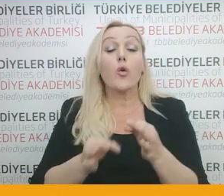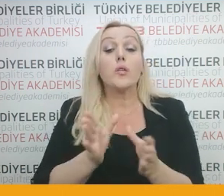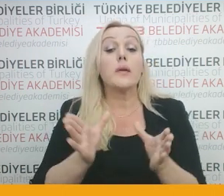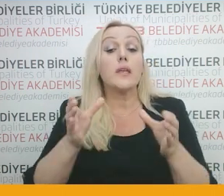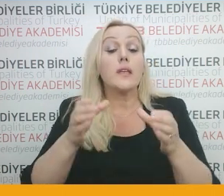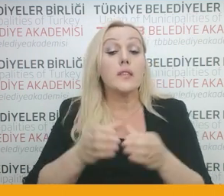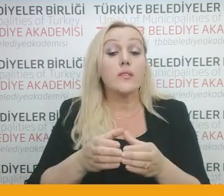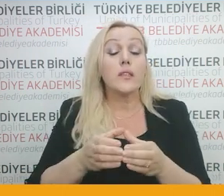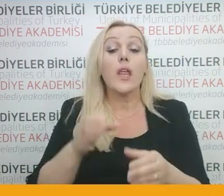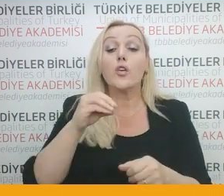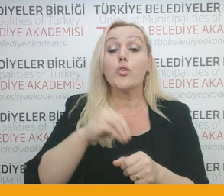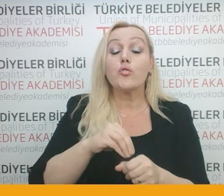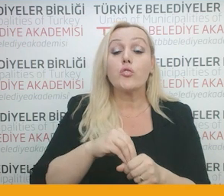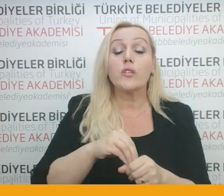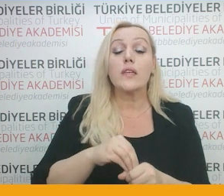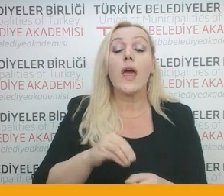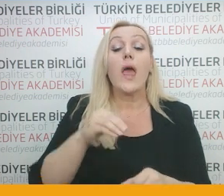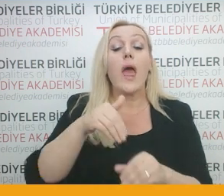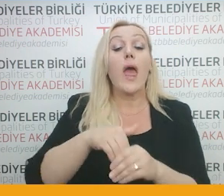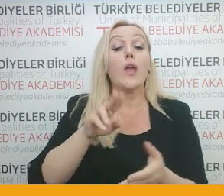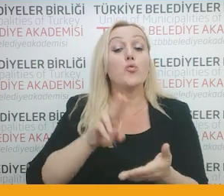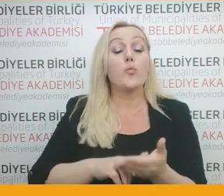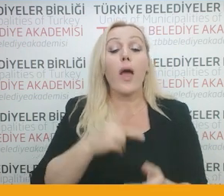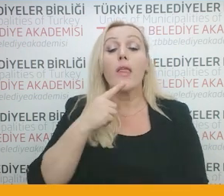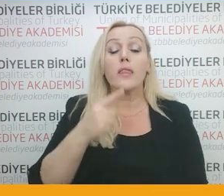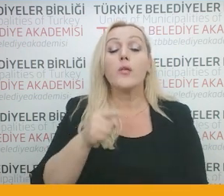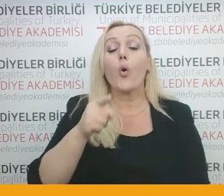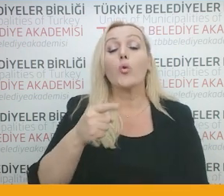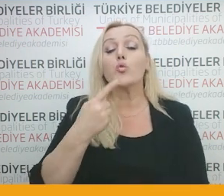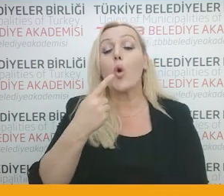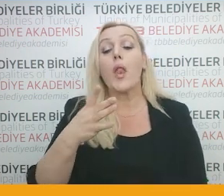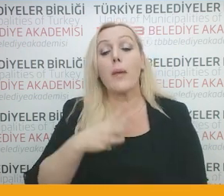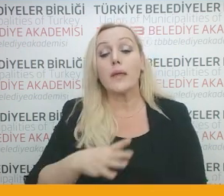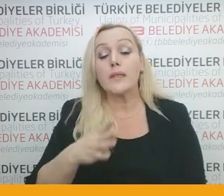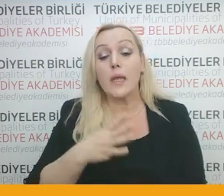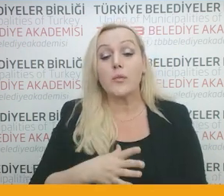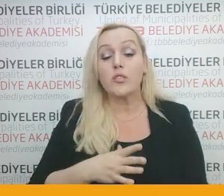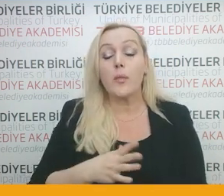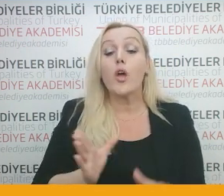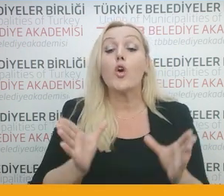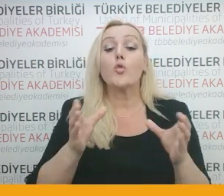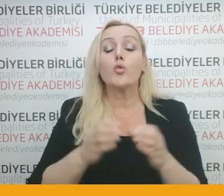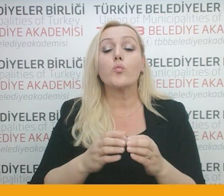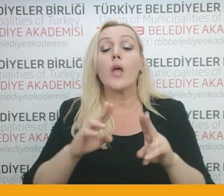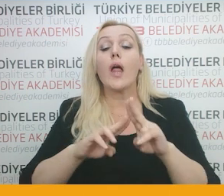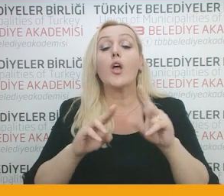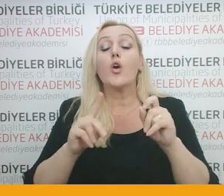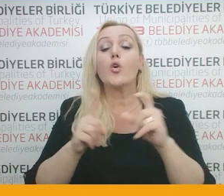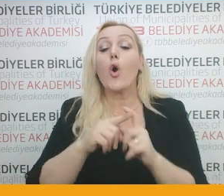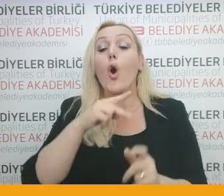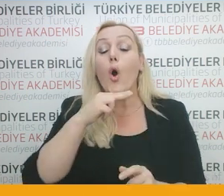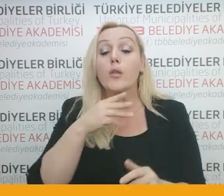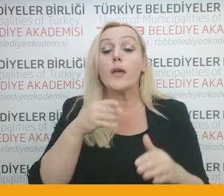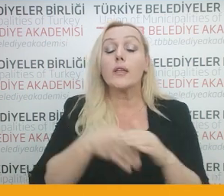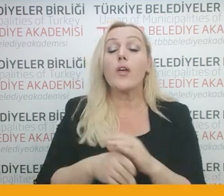sınıflandırmanın ikinci düzeyinde encümen demiştim. Onu kastetmiştim. Kurumsal kodlama işin içine girince farklı